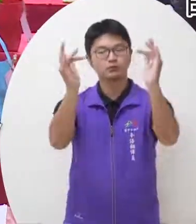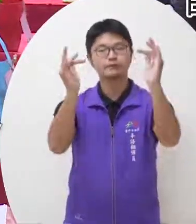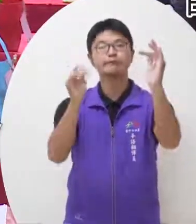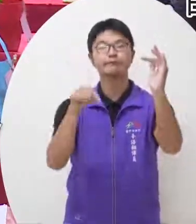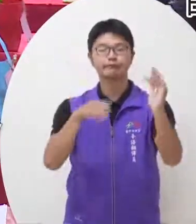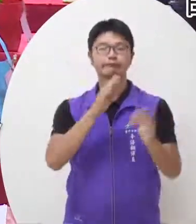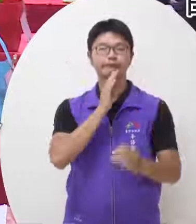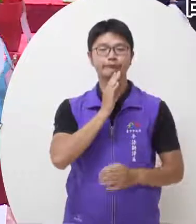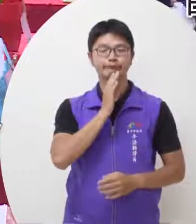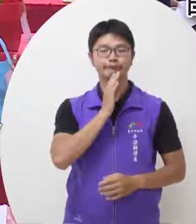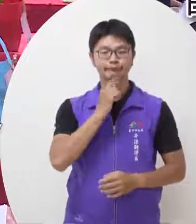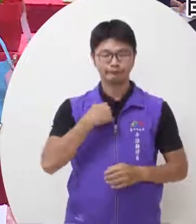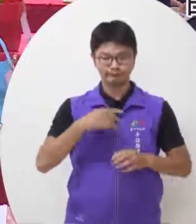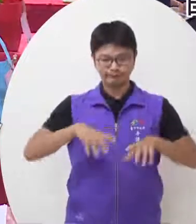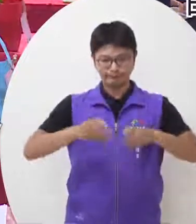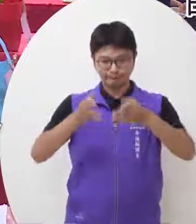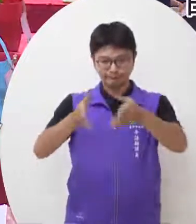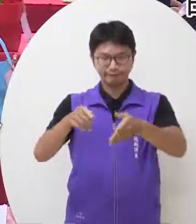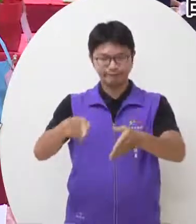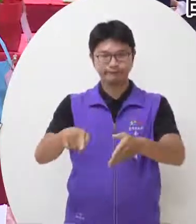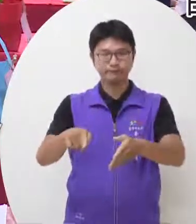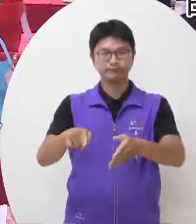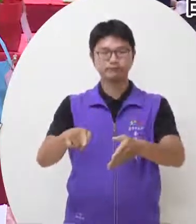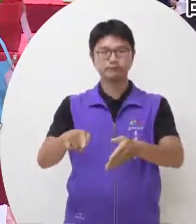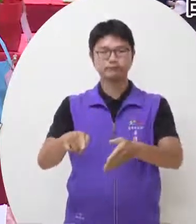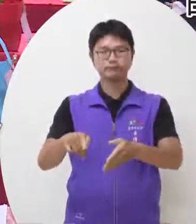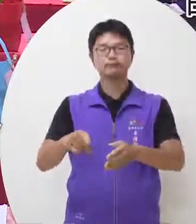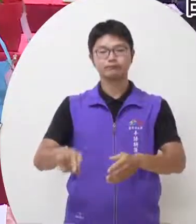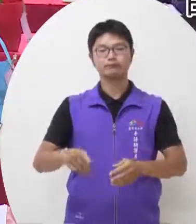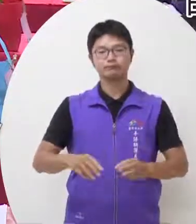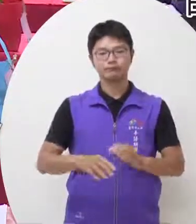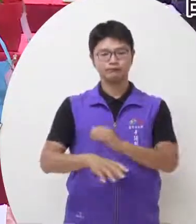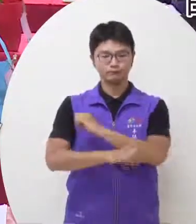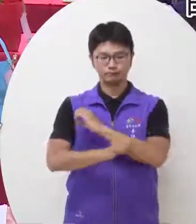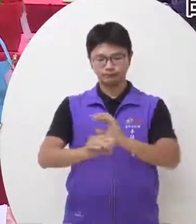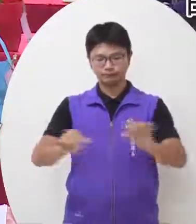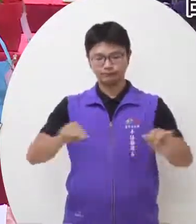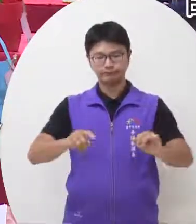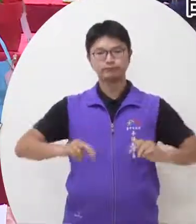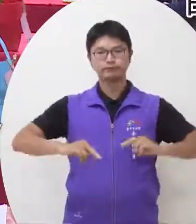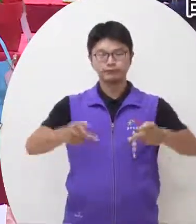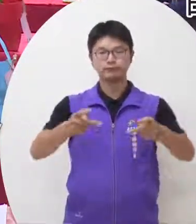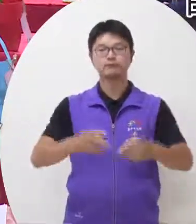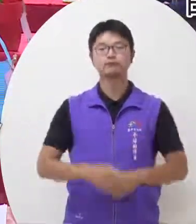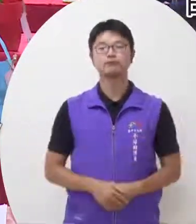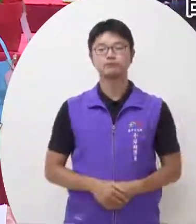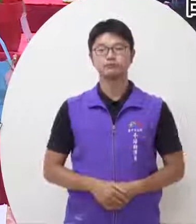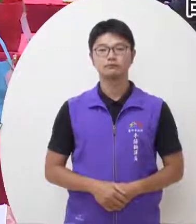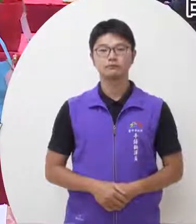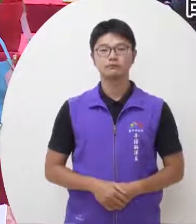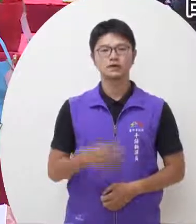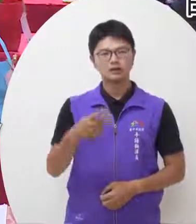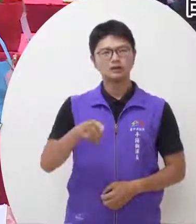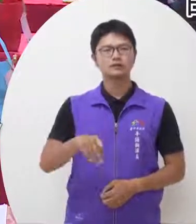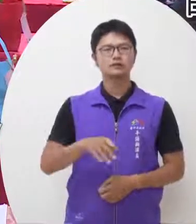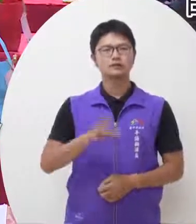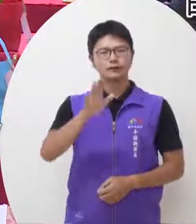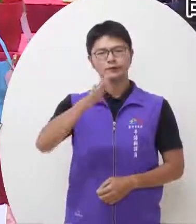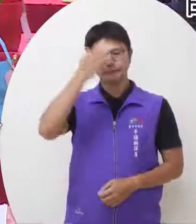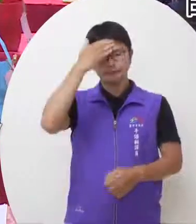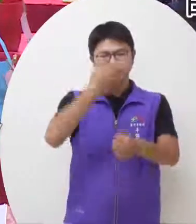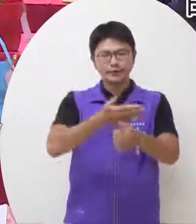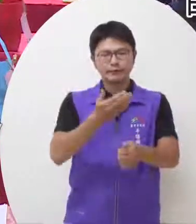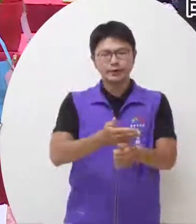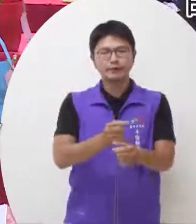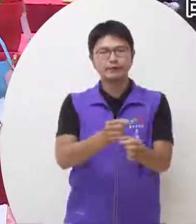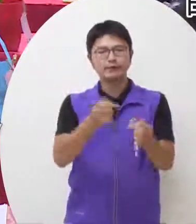是首先把整个的栖地先都把它改善，当然它很快的一些人行部分其实又造成困扰，所以这个部分呢